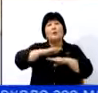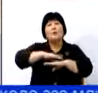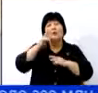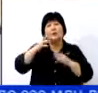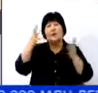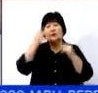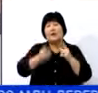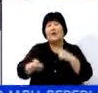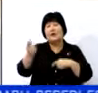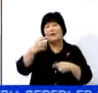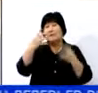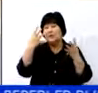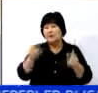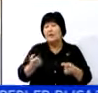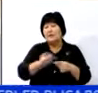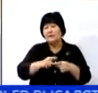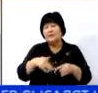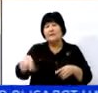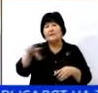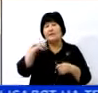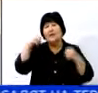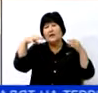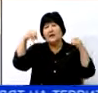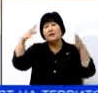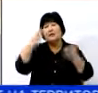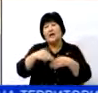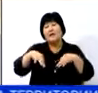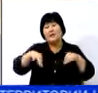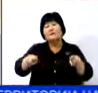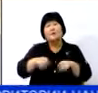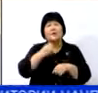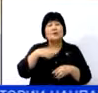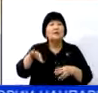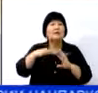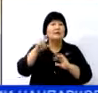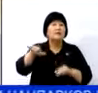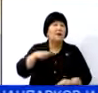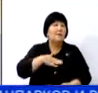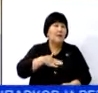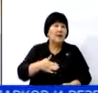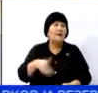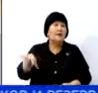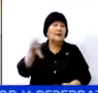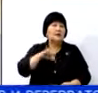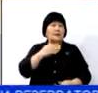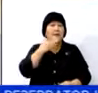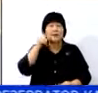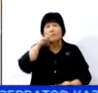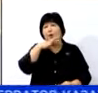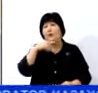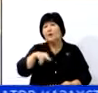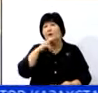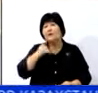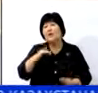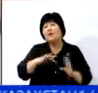затемно и возвращаются в темень. Сейчас везде горит свет. И для транспорта хорошо. Сельчане все благодарны. В целом, последние годы много внимания